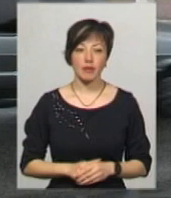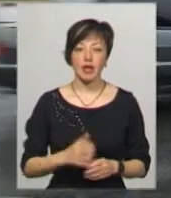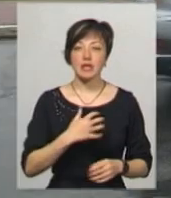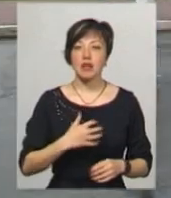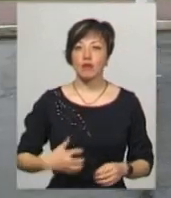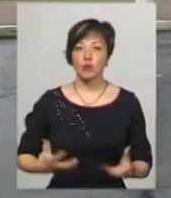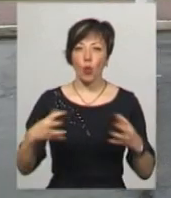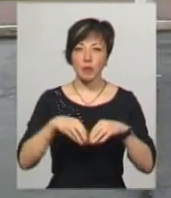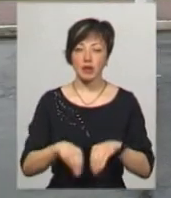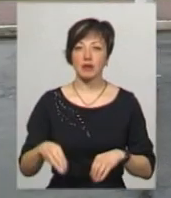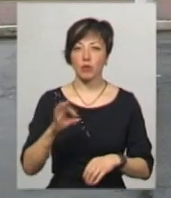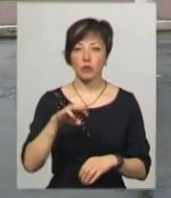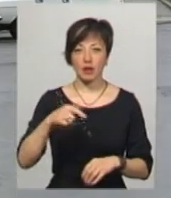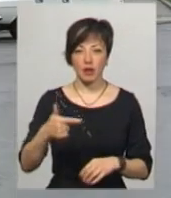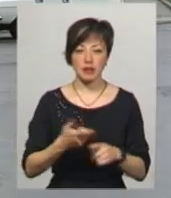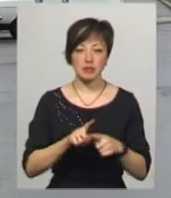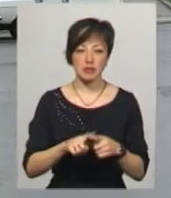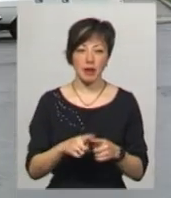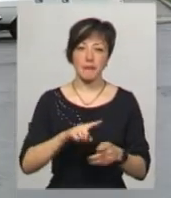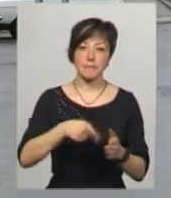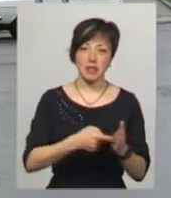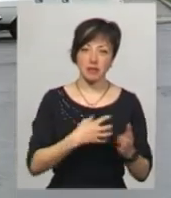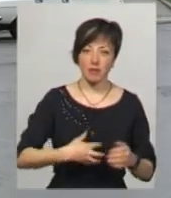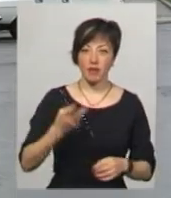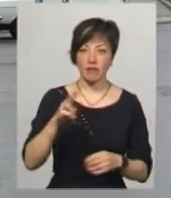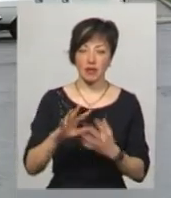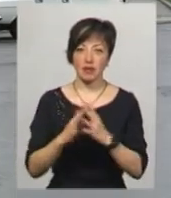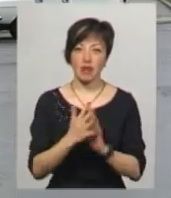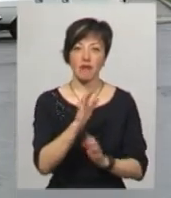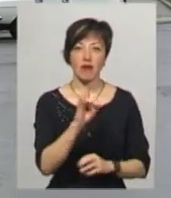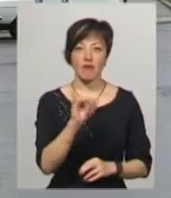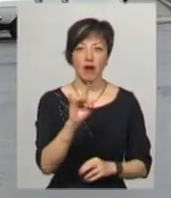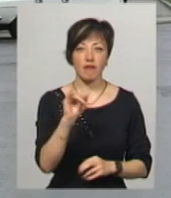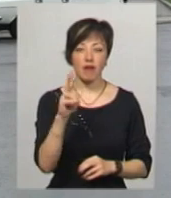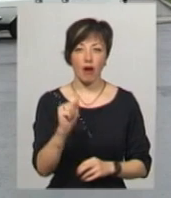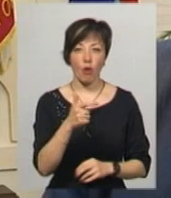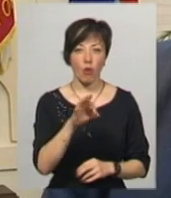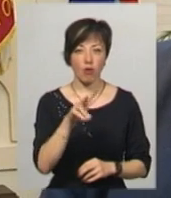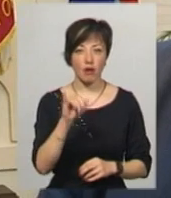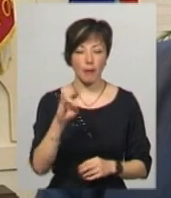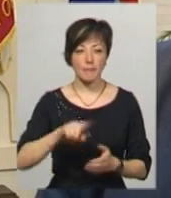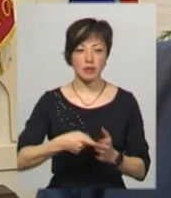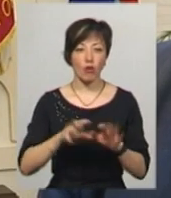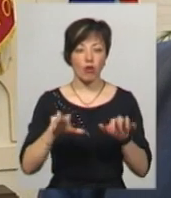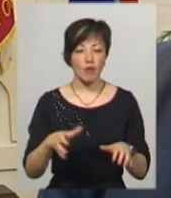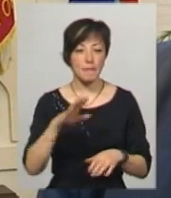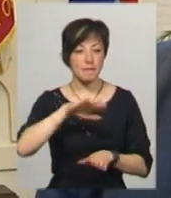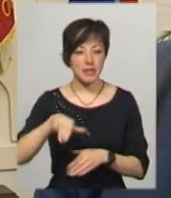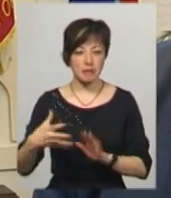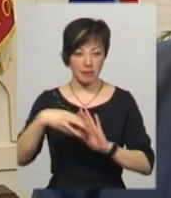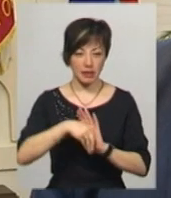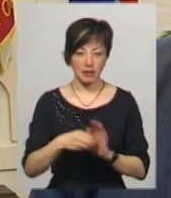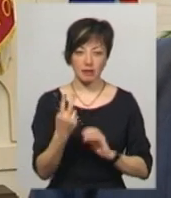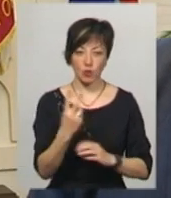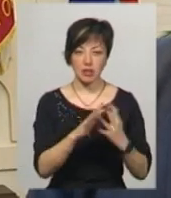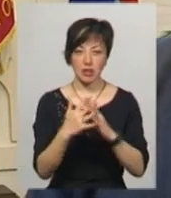Славутська об'єднана тергромада зараз – це власне місто Славута та два села – Варварівка і Голики. Міський голова Василь Сидор каже, після приєднання цих двох